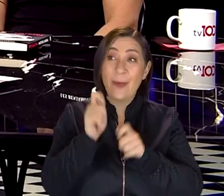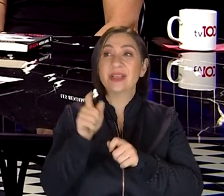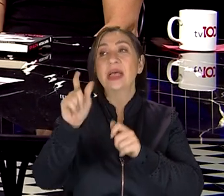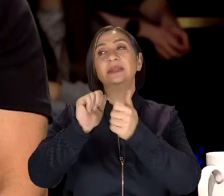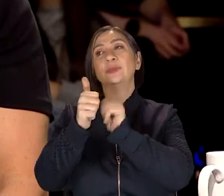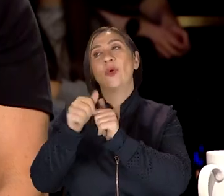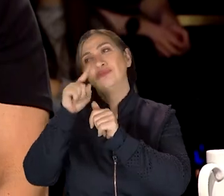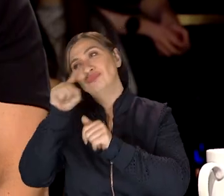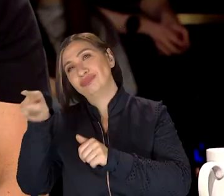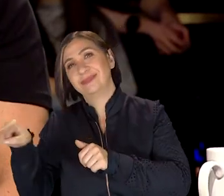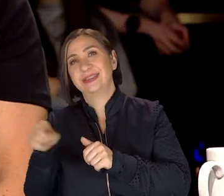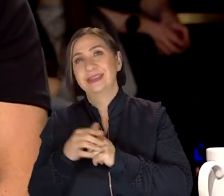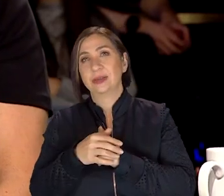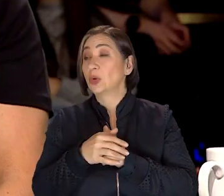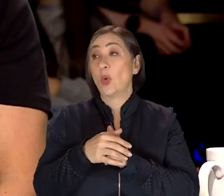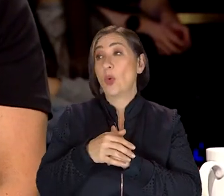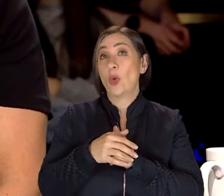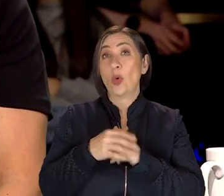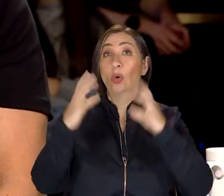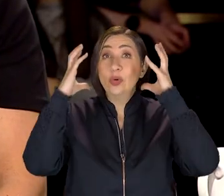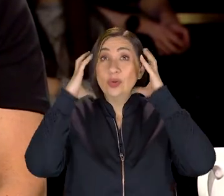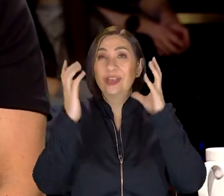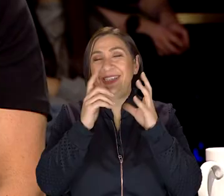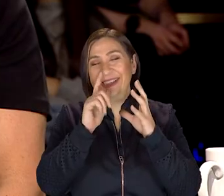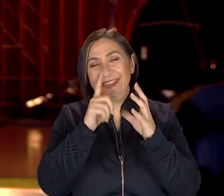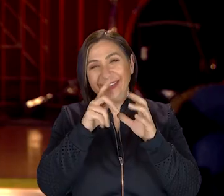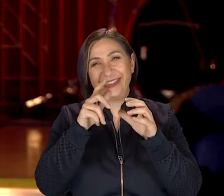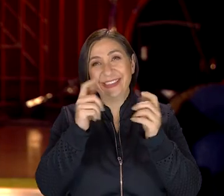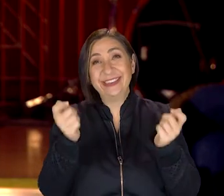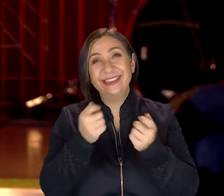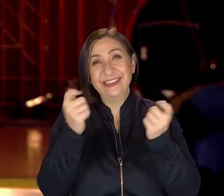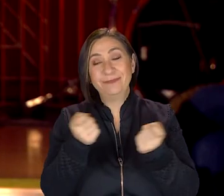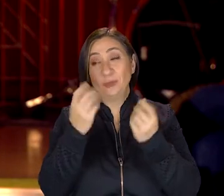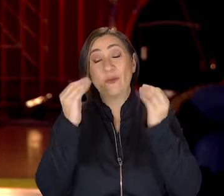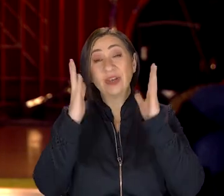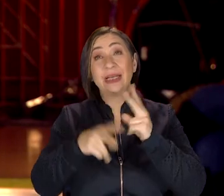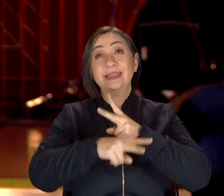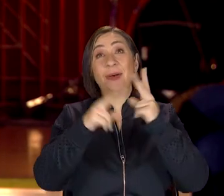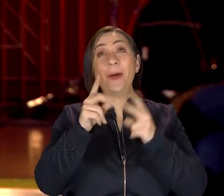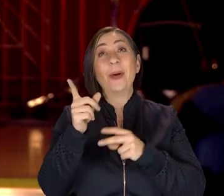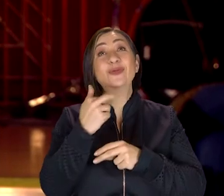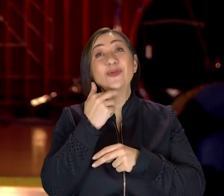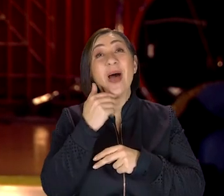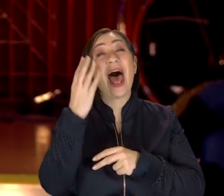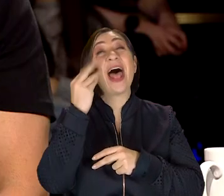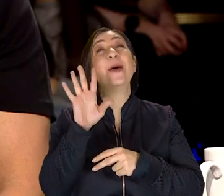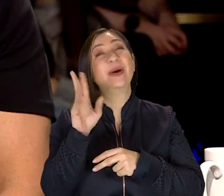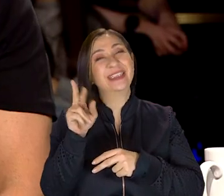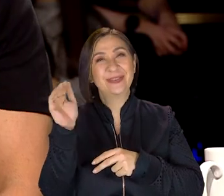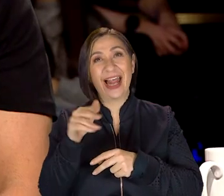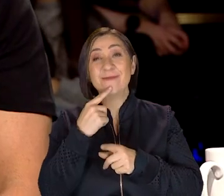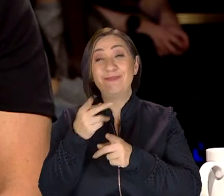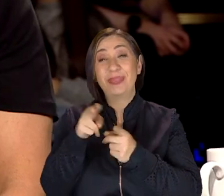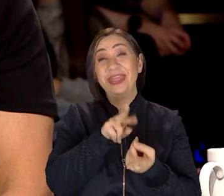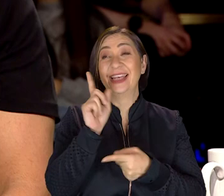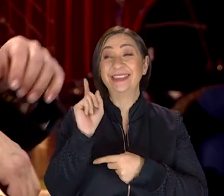salonuna gittin. Yo aynı zamanda stüdyoda çok çalıştım abi. Sabahlara kadar çok. Ben gerçekten... Bak nasıl üçkağıtçı nasıl söylediğimi anlayıp